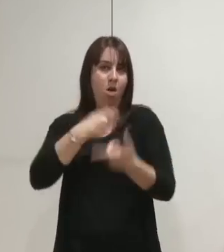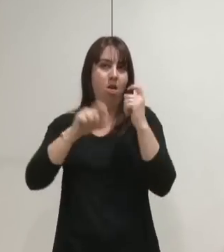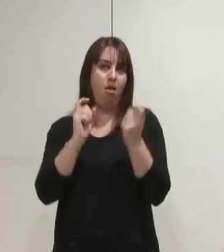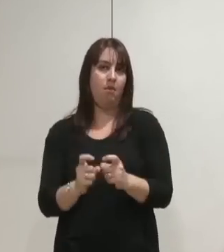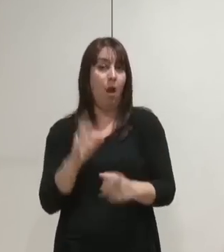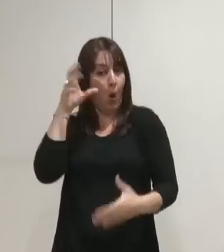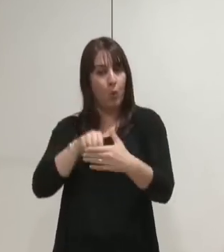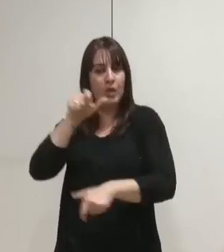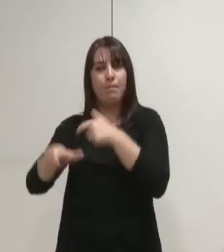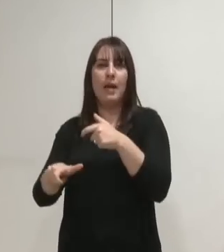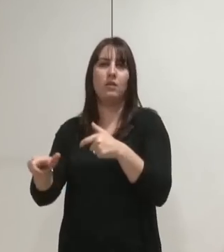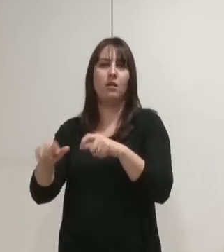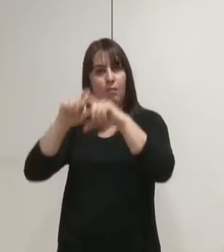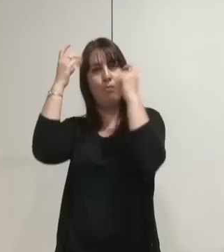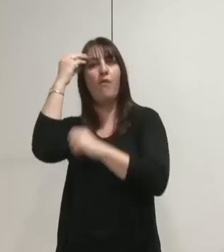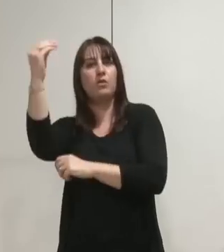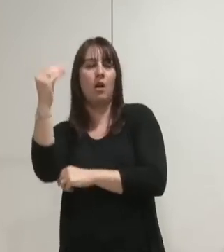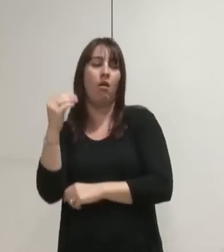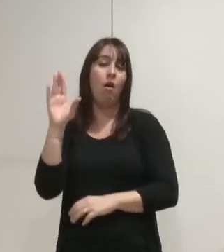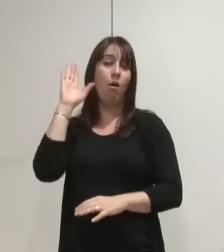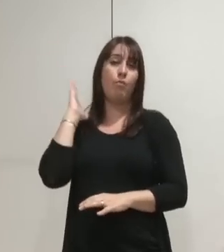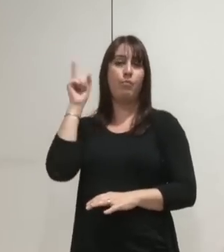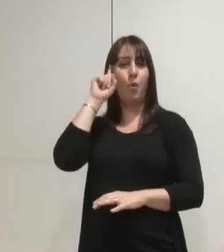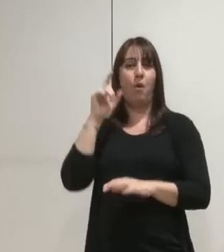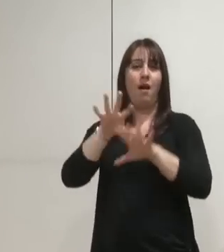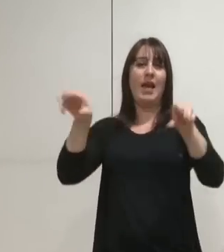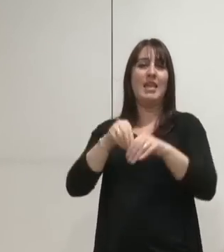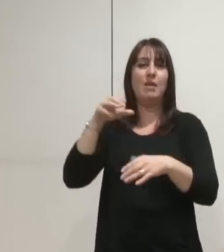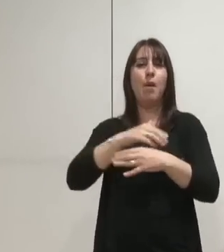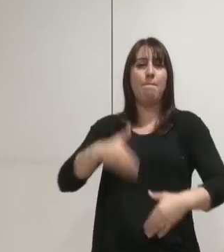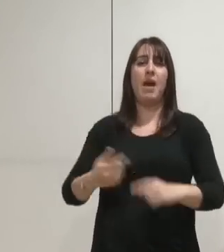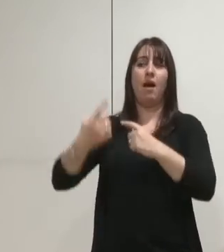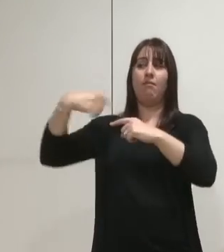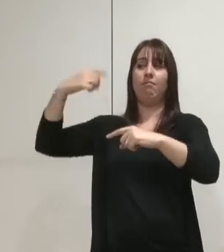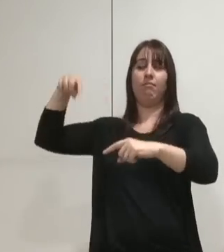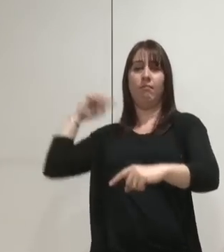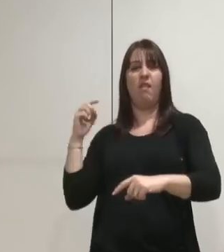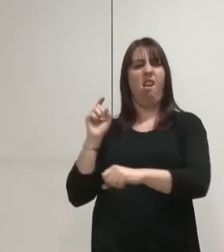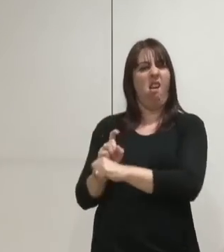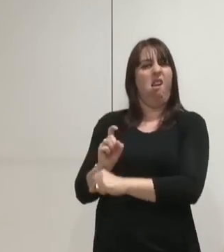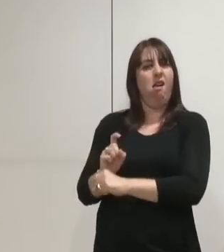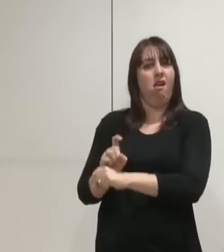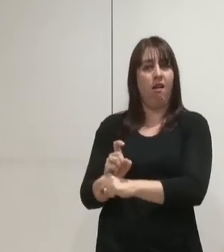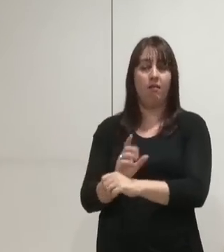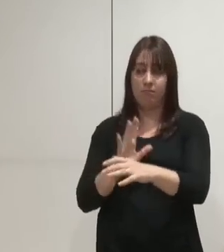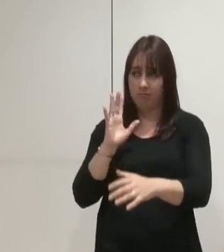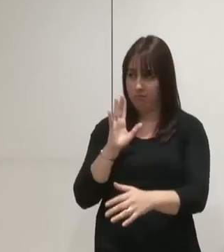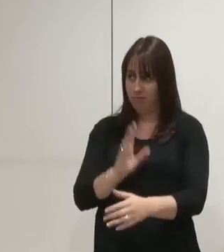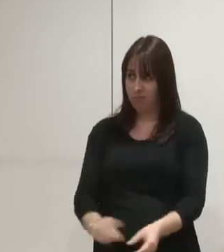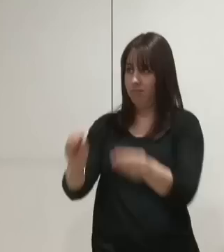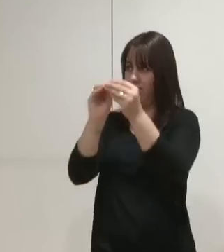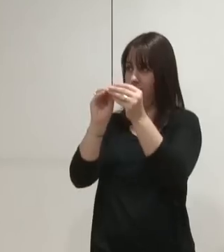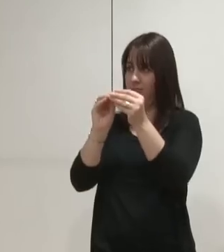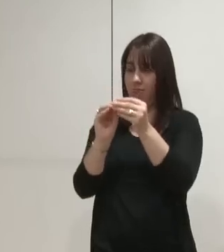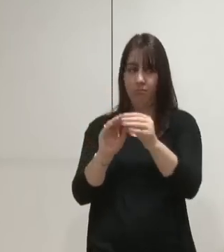personnel Dieu sait qu'on a critiqué les équipes précédentes à ce sujet-là et bien là on avoue qu'on ne fait